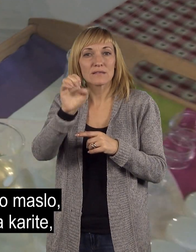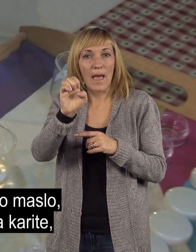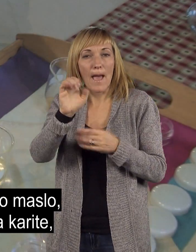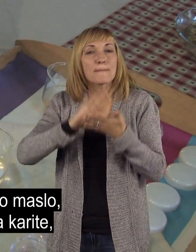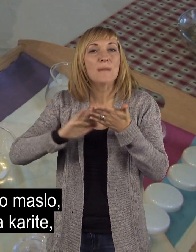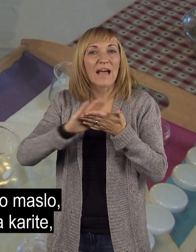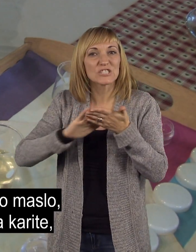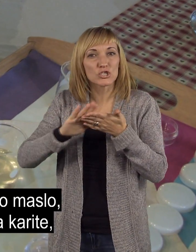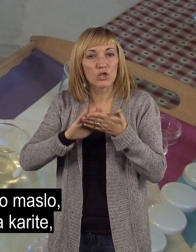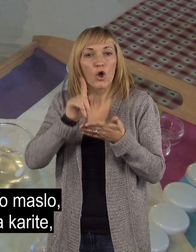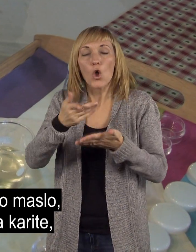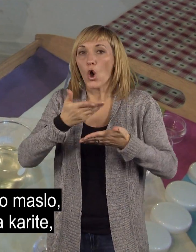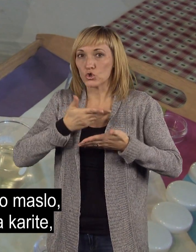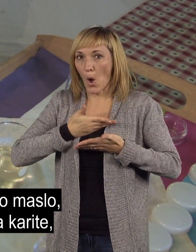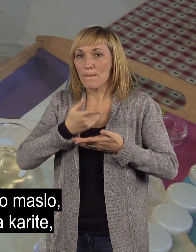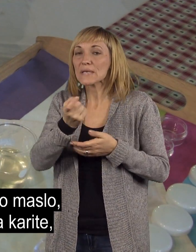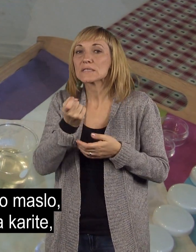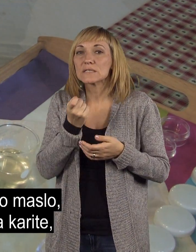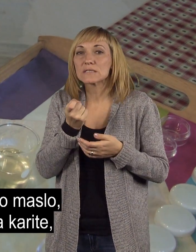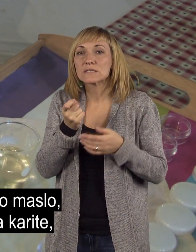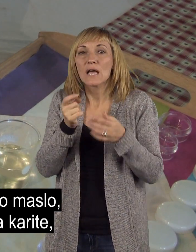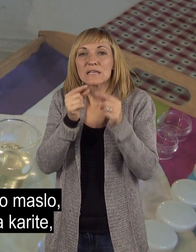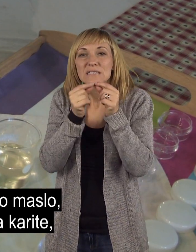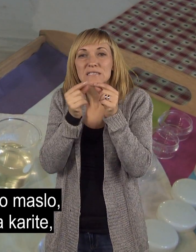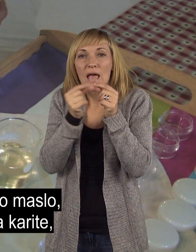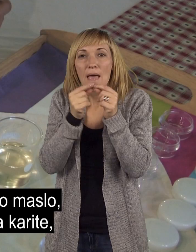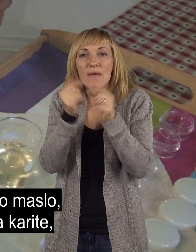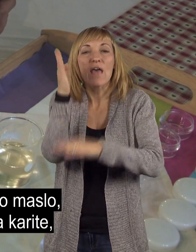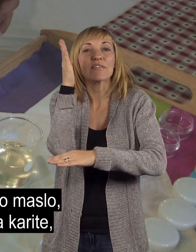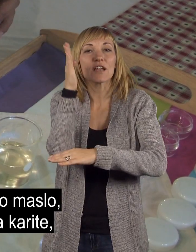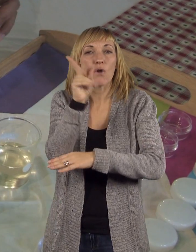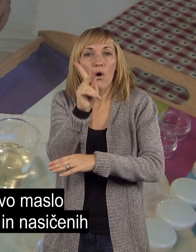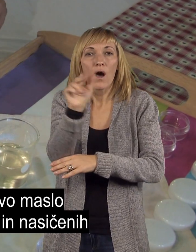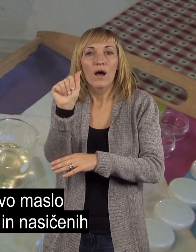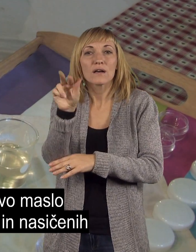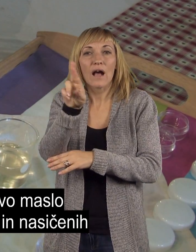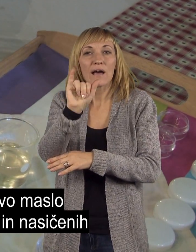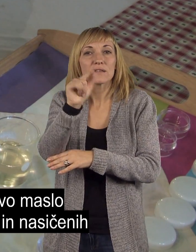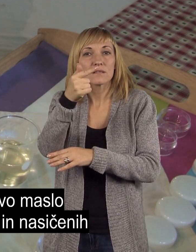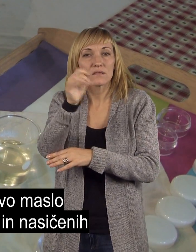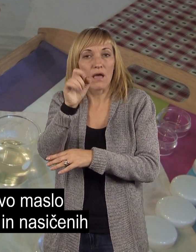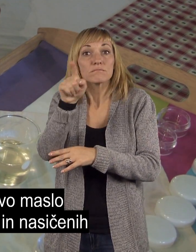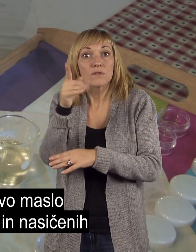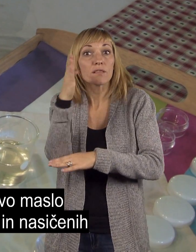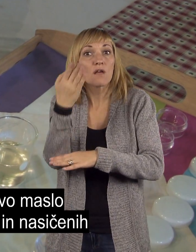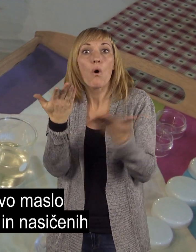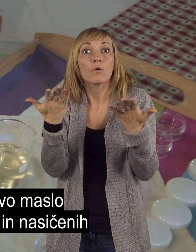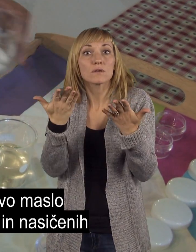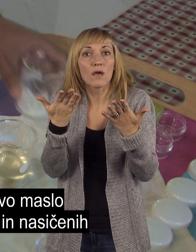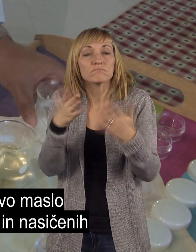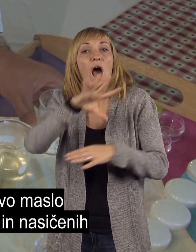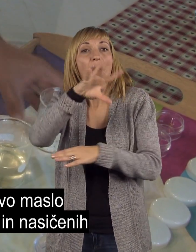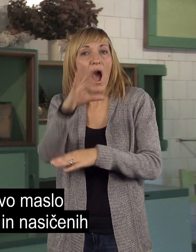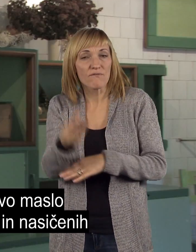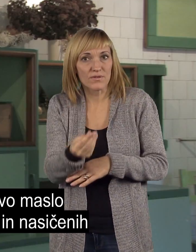Karitejevo maslo se pridobi iz semena drevesa karite, ki raste v Afriki.